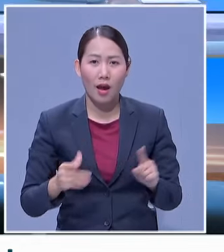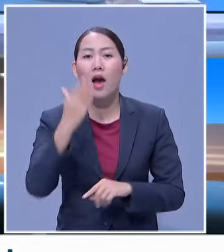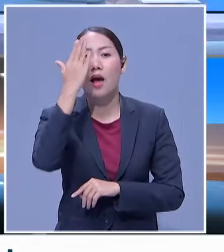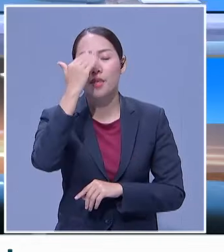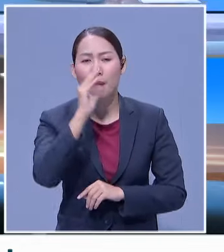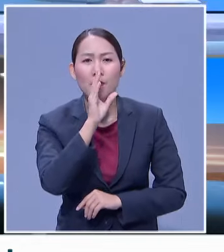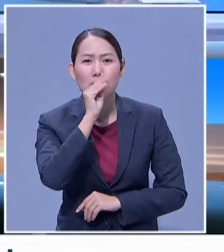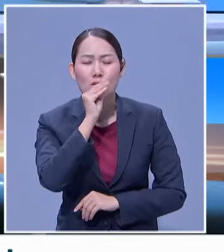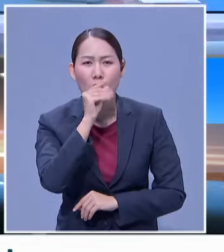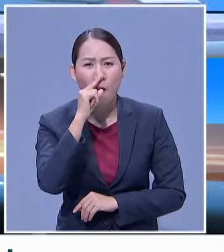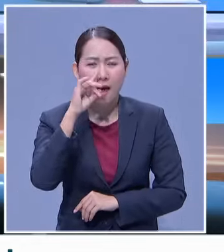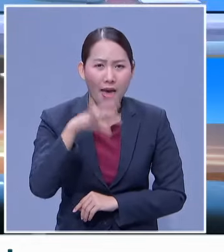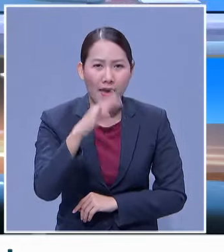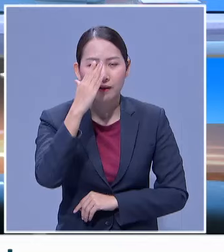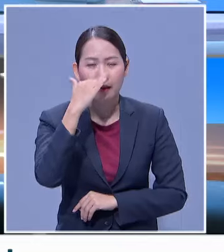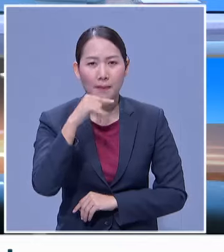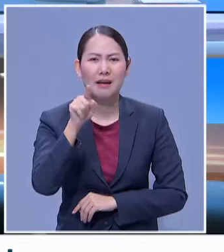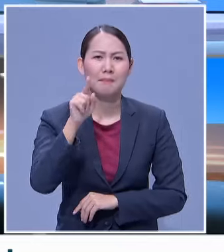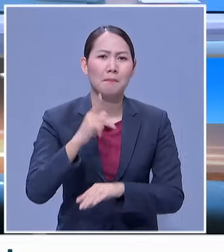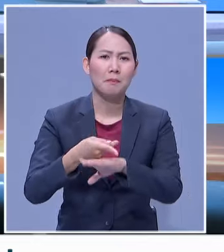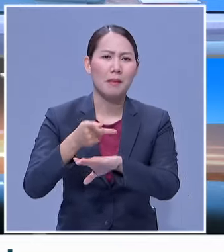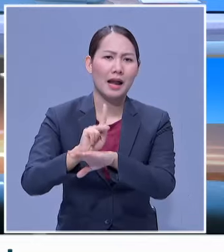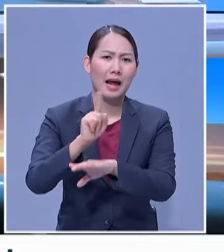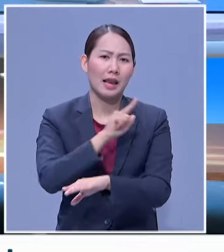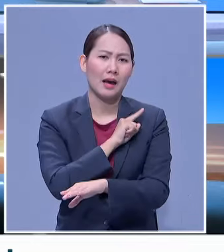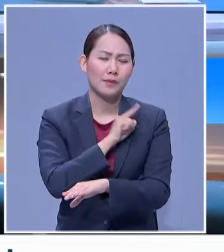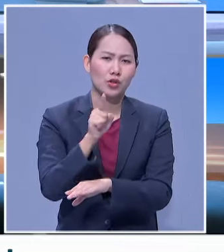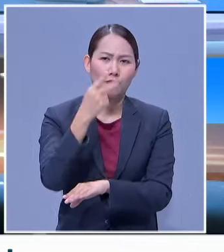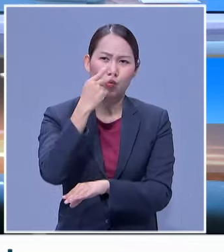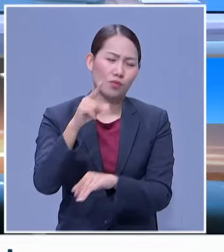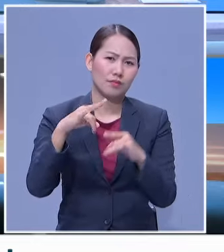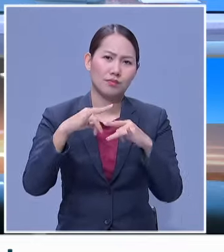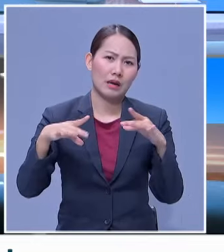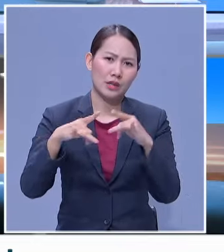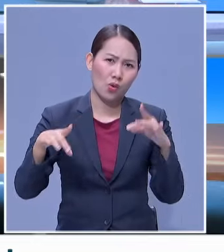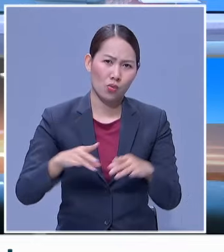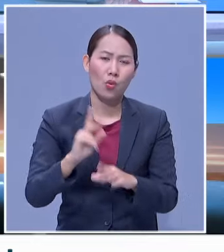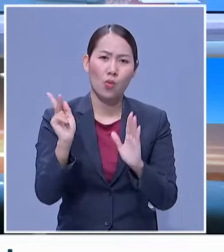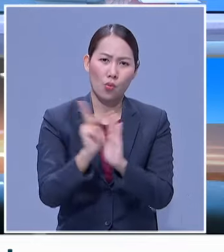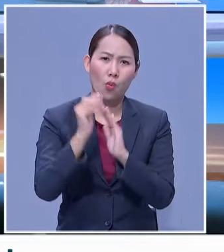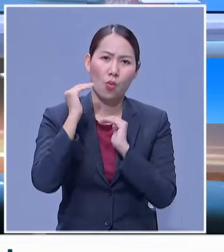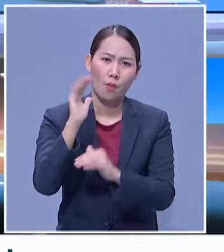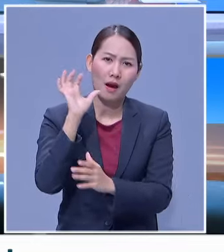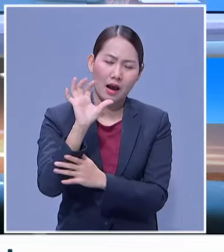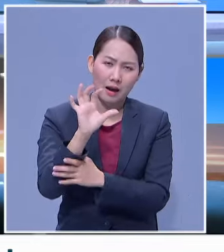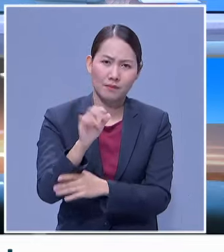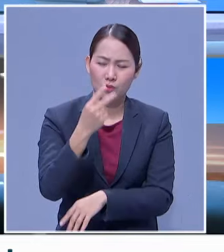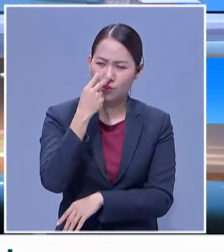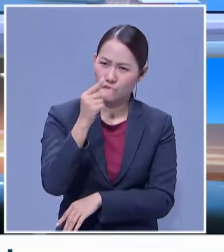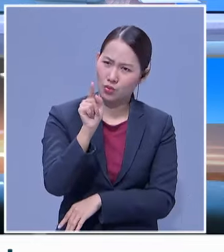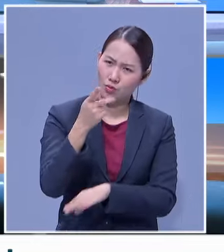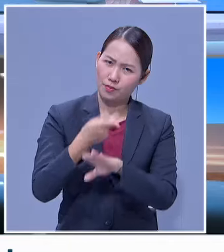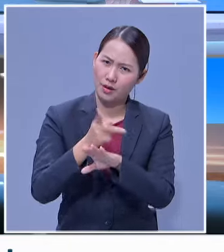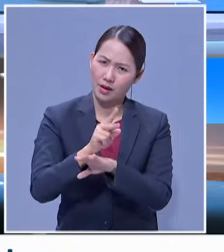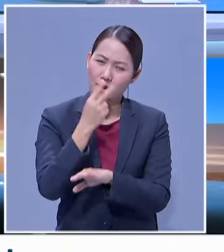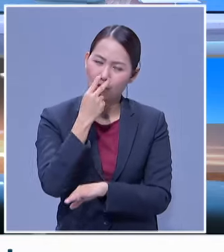พิเชษฐอ่ะแล้วก็มองว่ามันไม่ตรงกับข้อบังคับของสภาแล้วก็บอกว่าท่านพิเชษฐดูมึนๆน่ะก็ตัวเอง